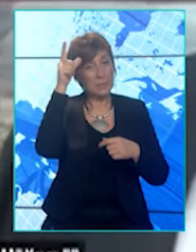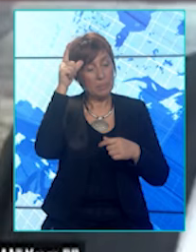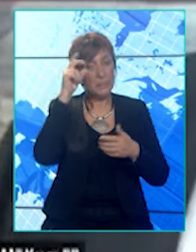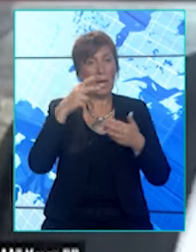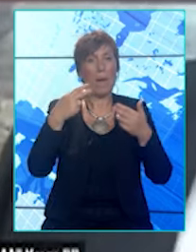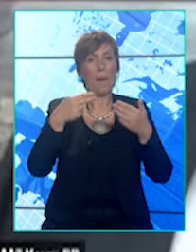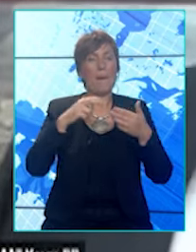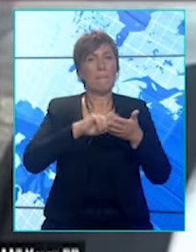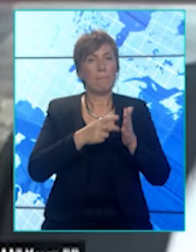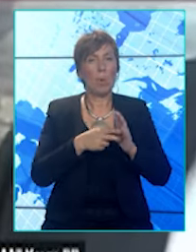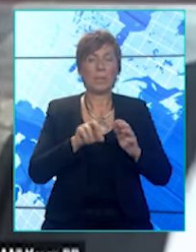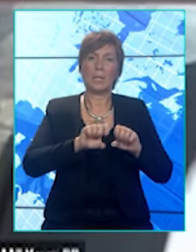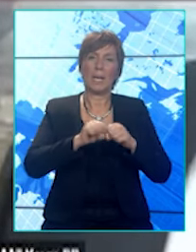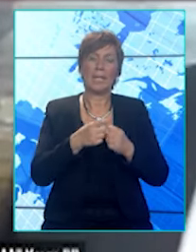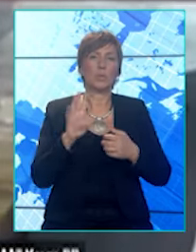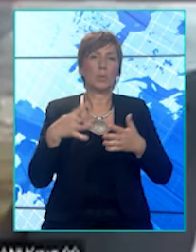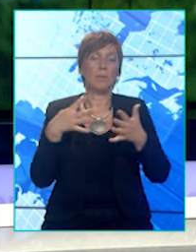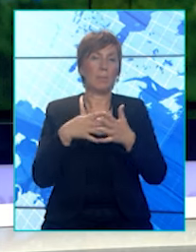destruktivna, naročito prema Bosni i Hercegovini.